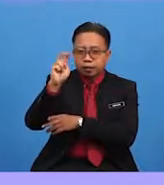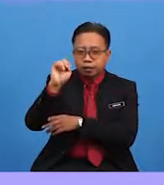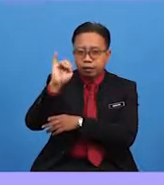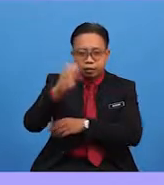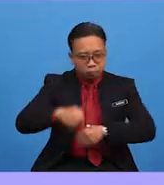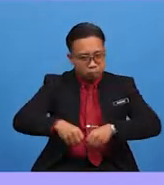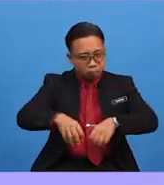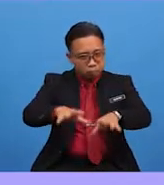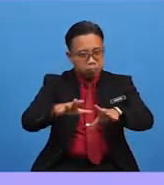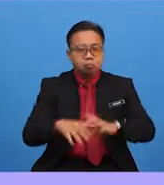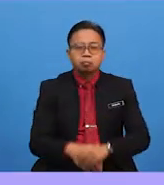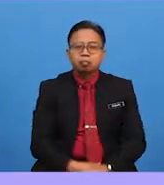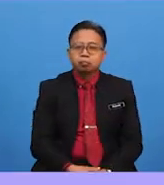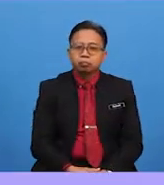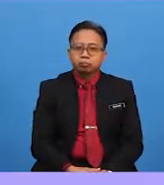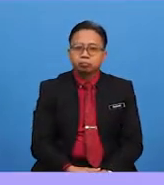Permaidani.